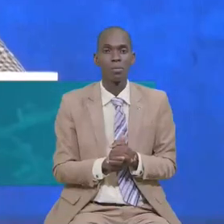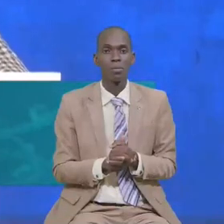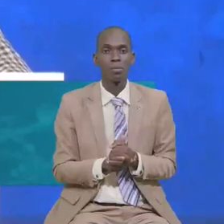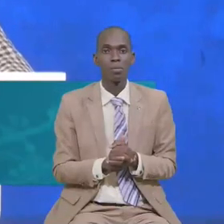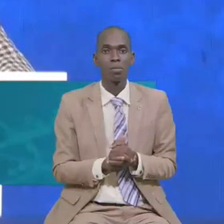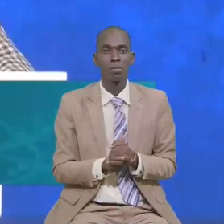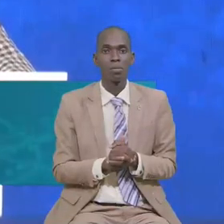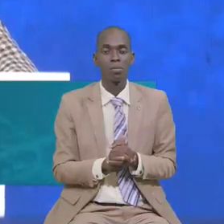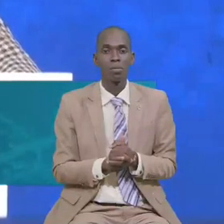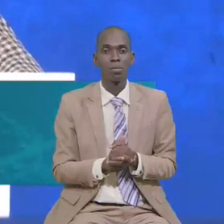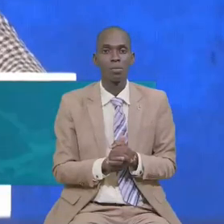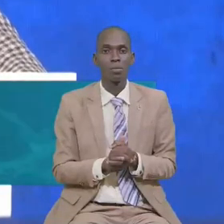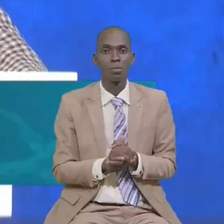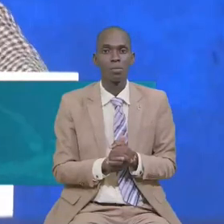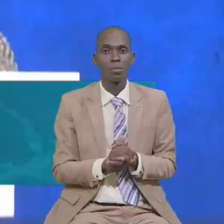hauts.